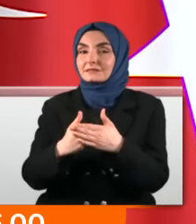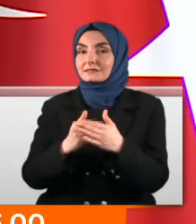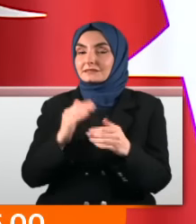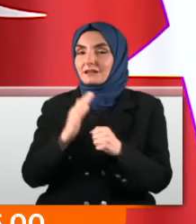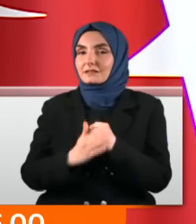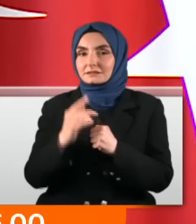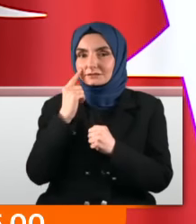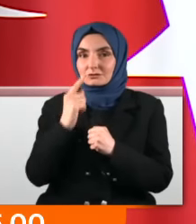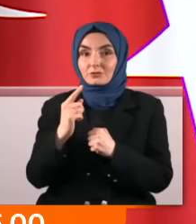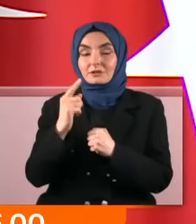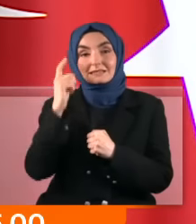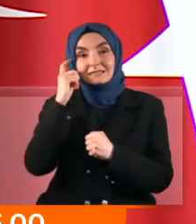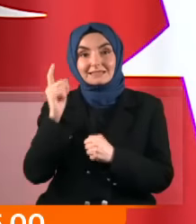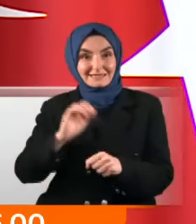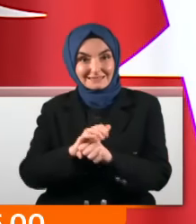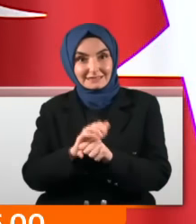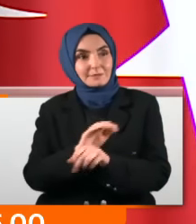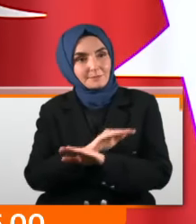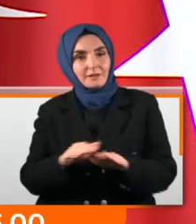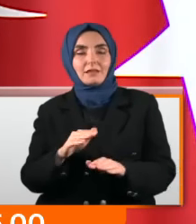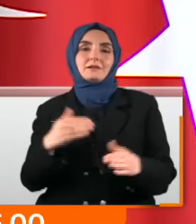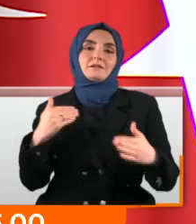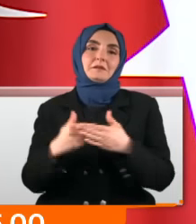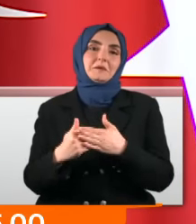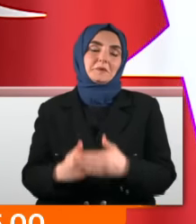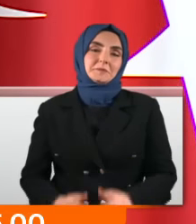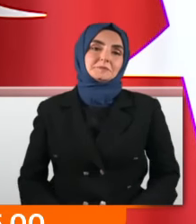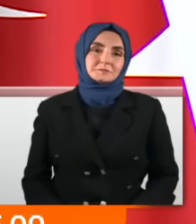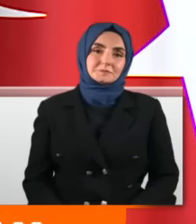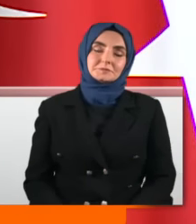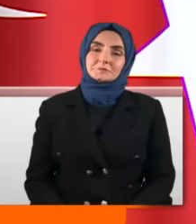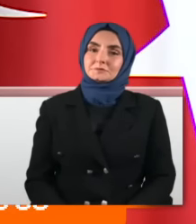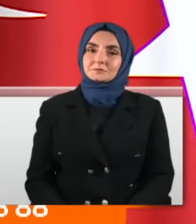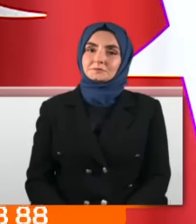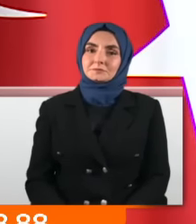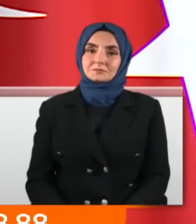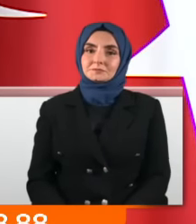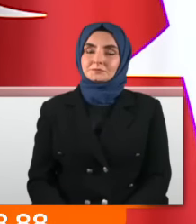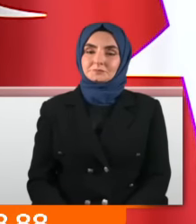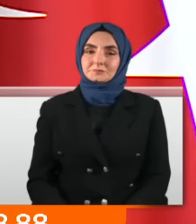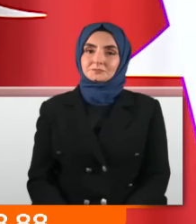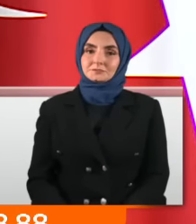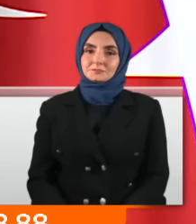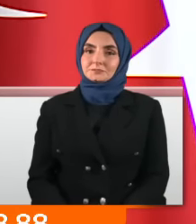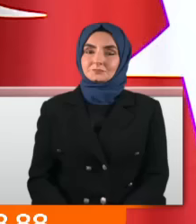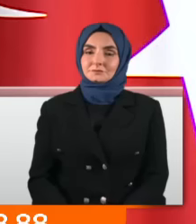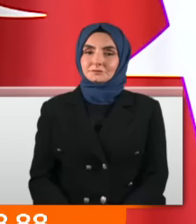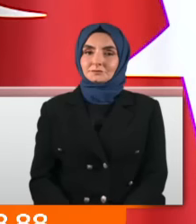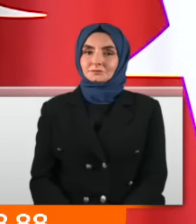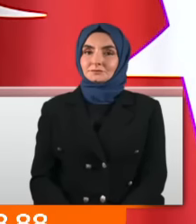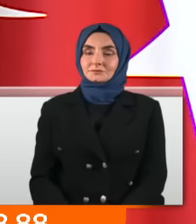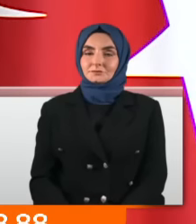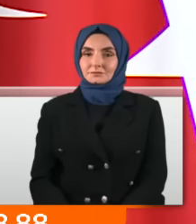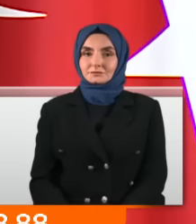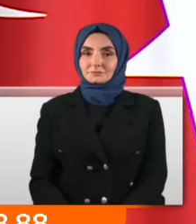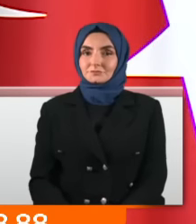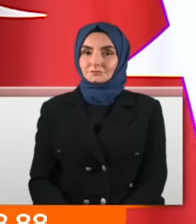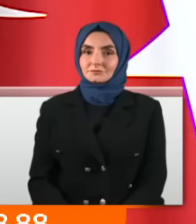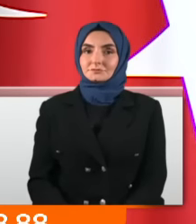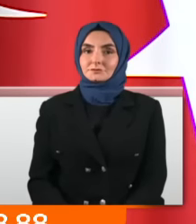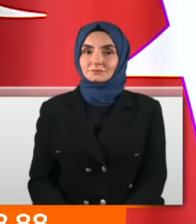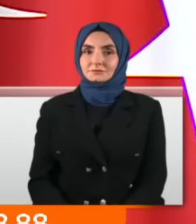İsrail ateşkes ilan edene kadar ve insani yardımların Gazze'ye kesintisiz biçimde ulaşmasına izin verene kadar bu